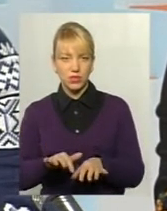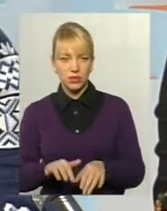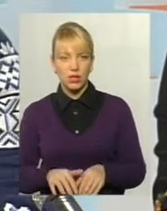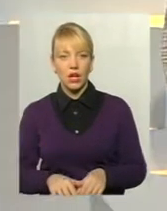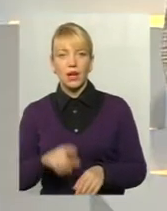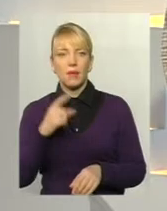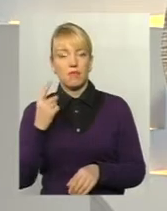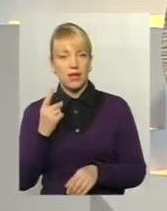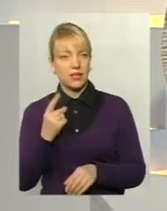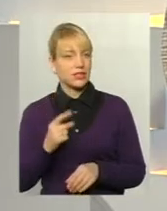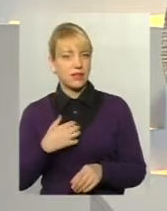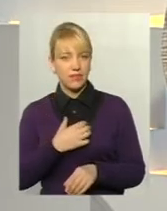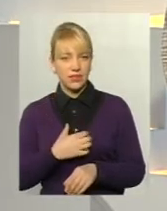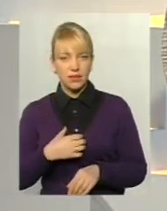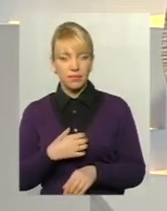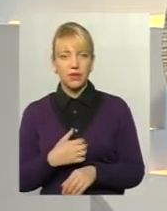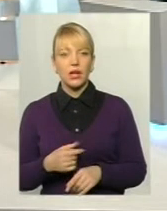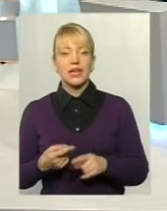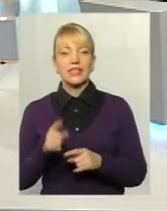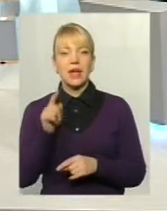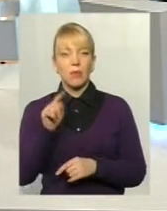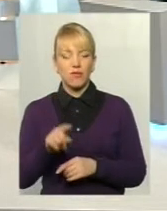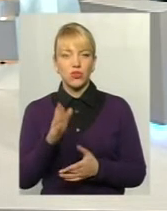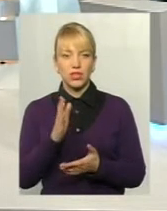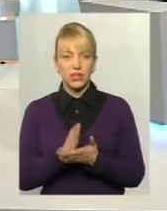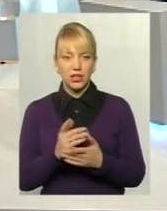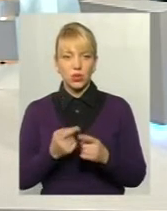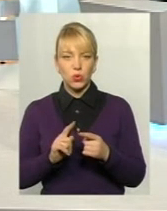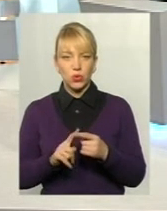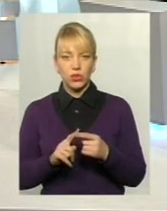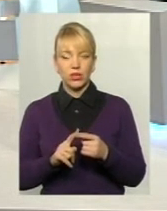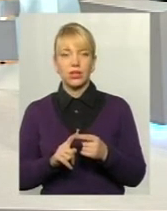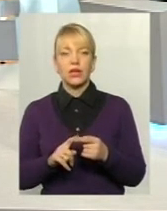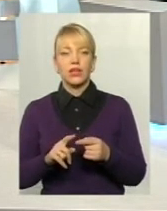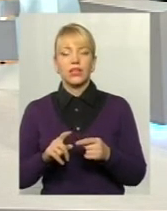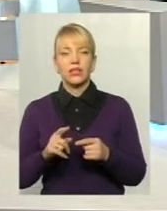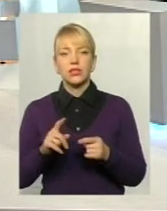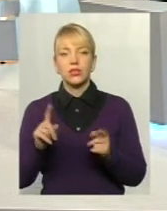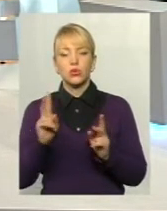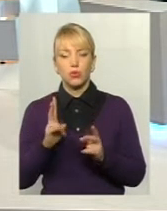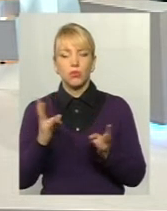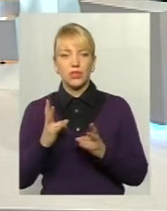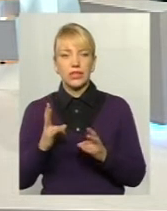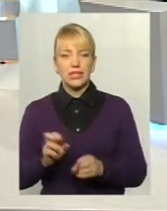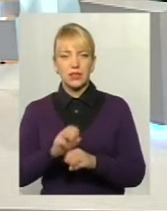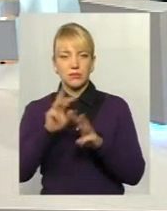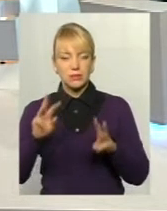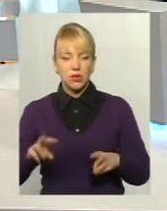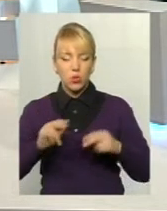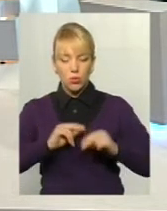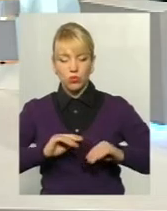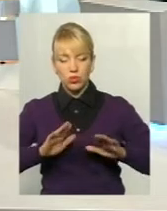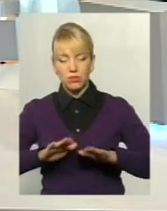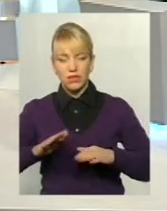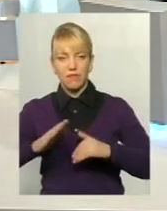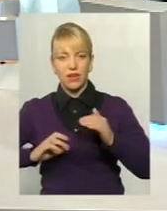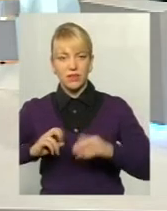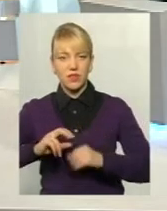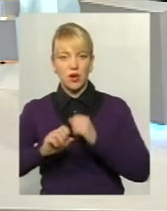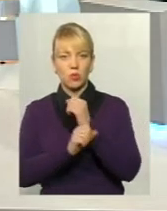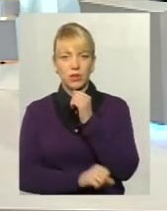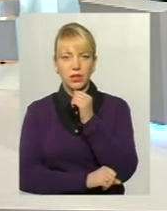Адже, перш за все, саме вони є тою ланочкою, яка має забезпечити робочі місця тим фахівцям, спеціалістам,